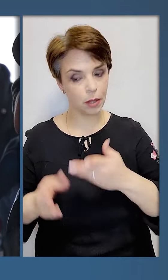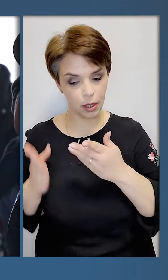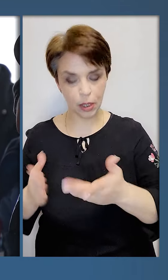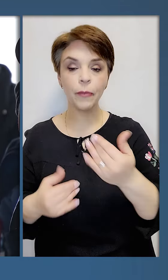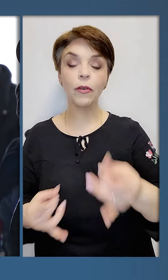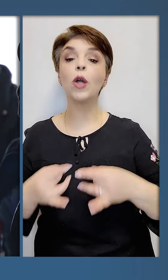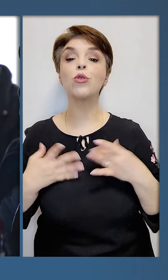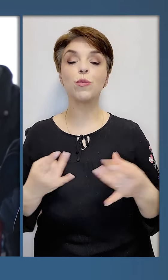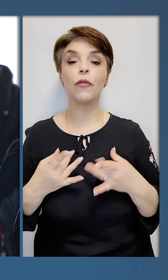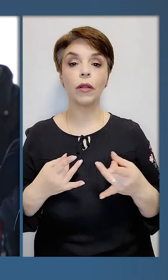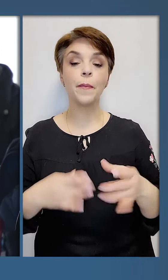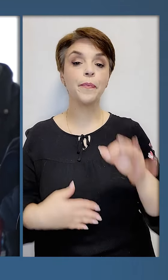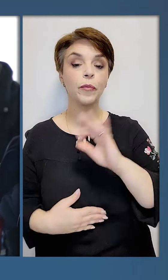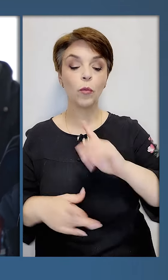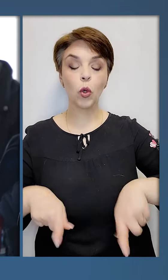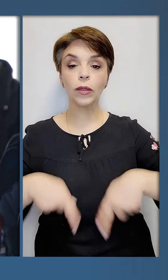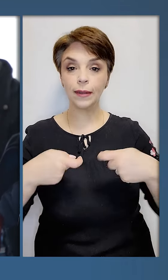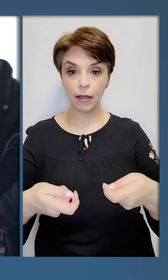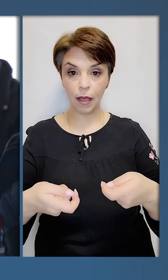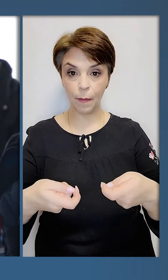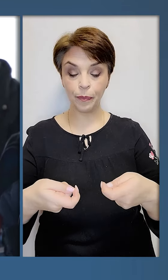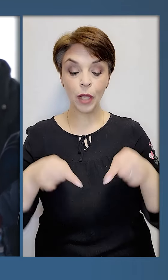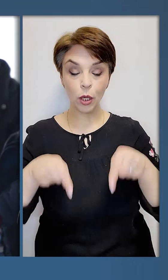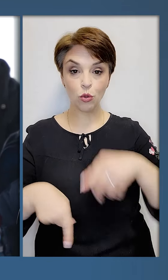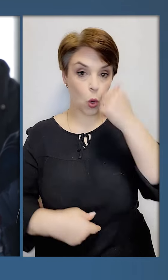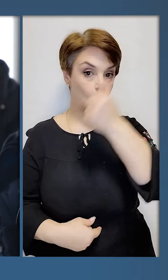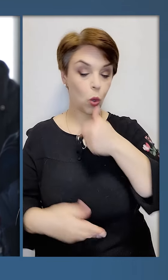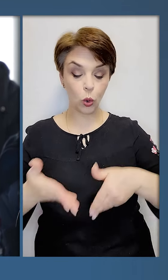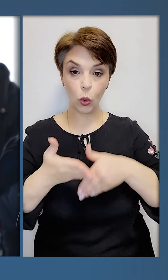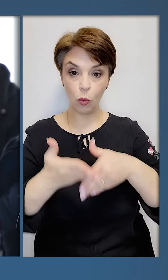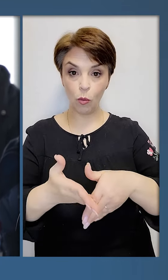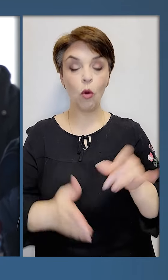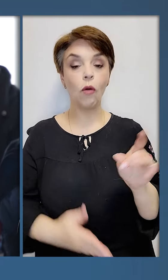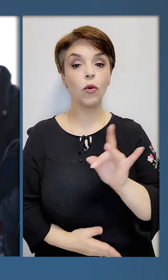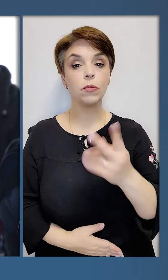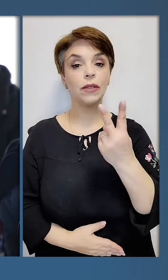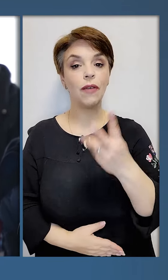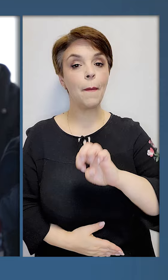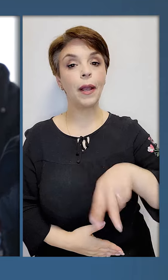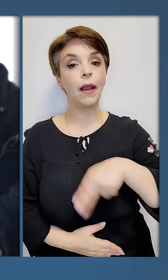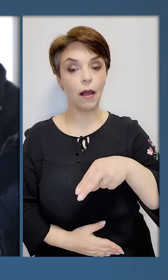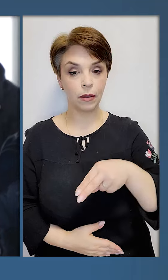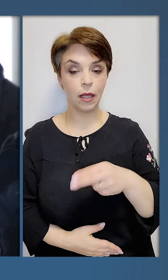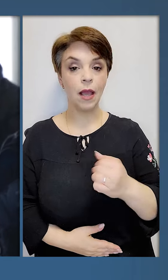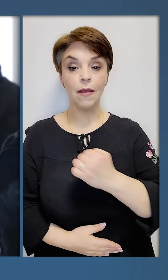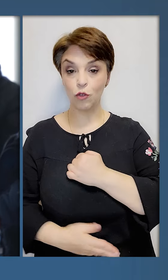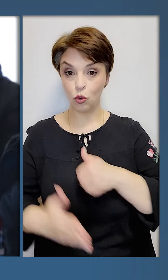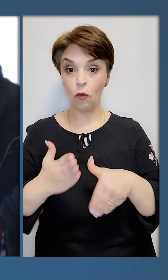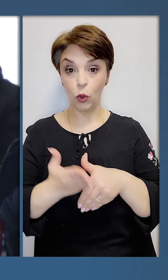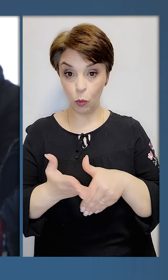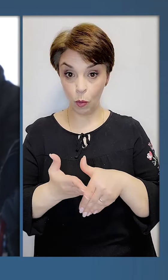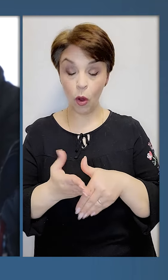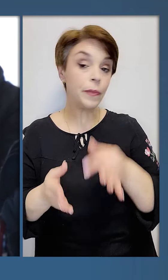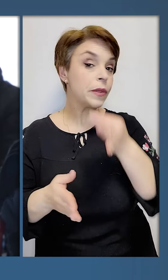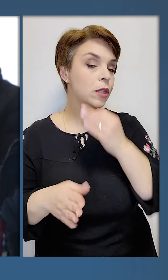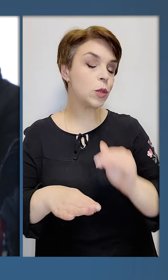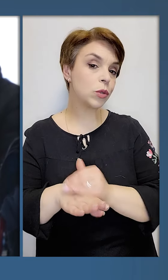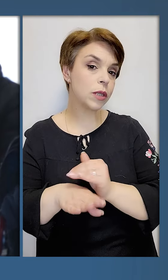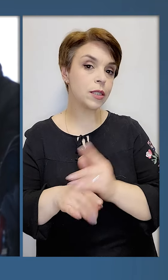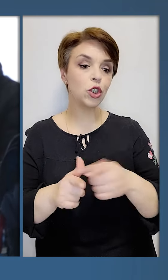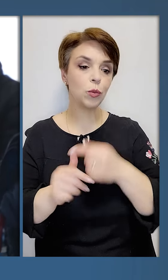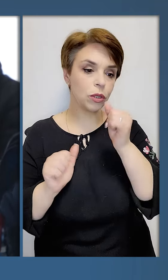ви розповіли про надання цього року допомоги в розмірі 2 мільярдів військової допомоги.